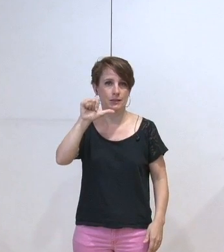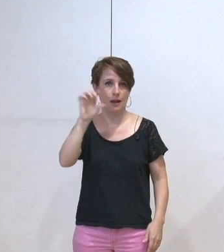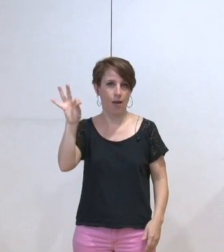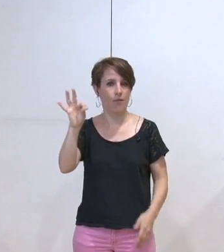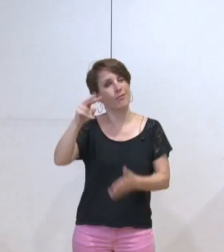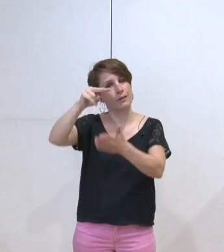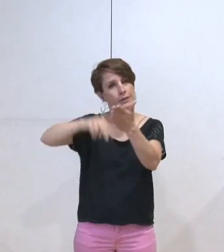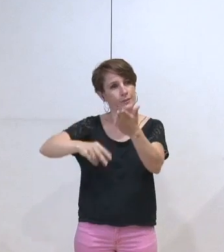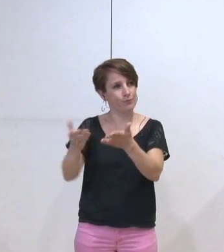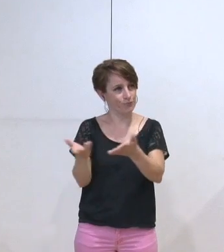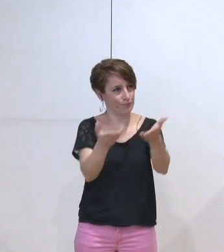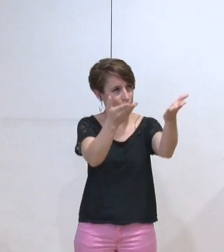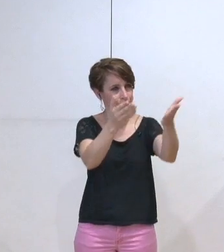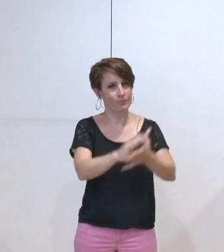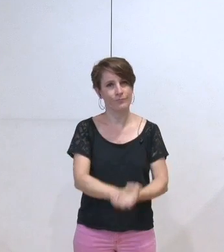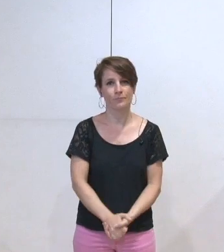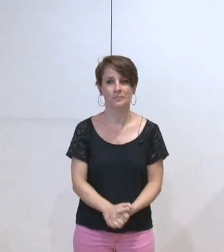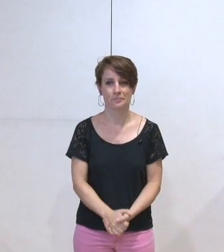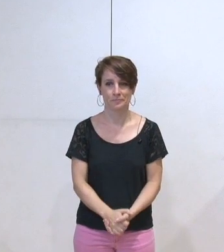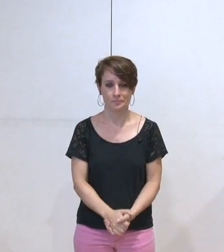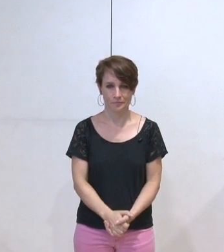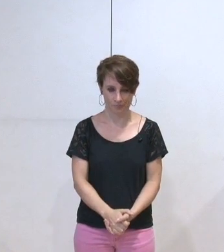Salah je vous donne la